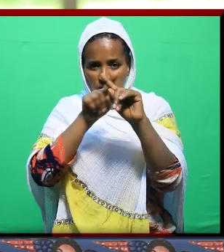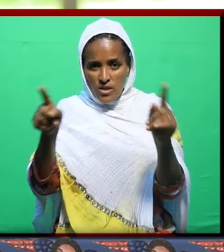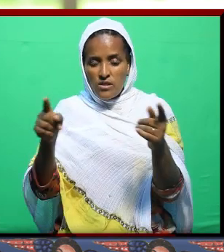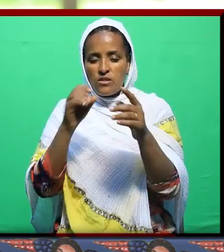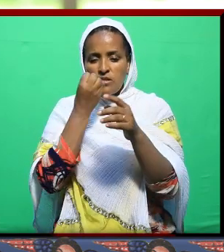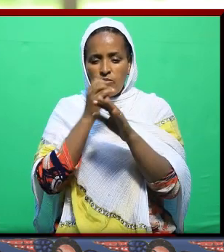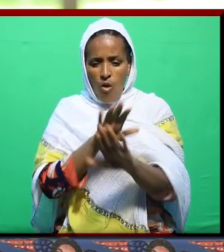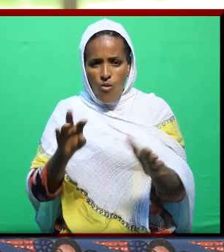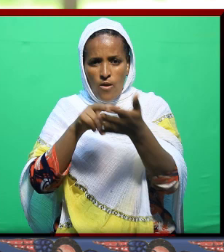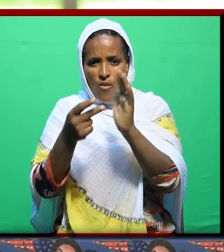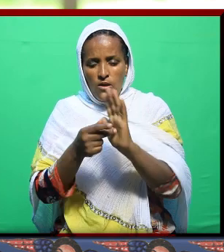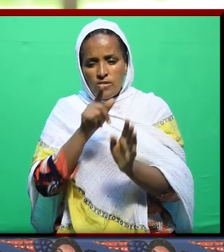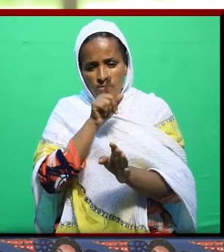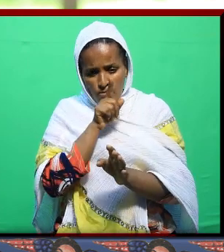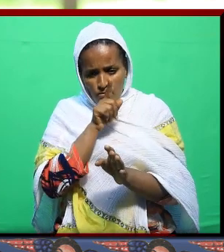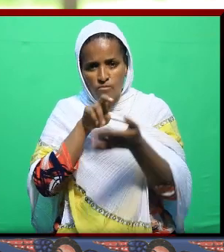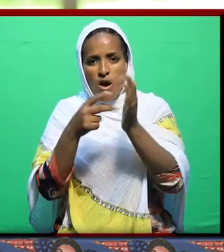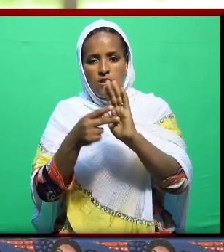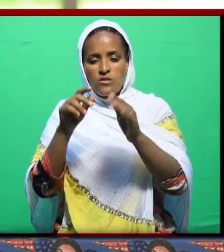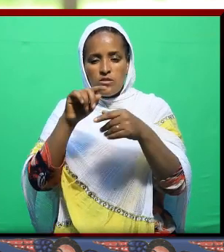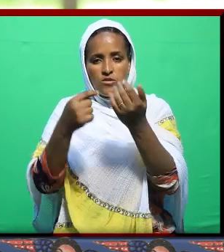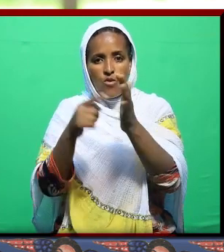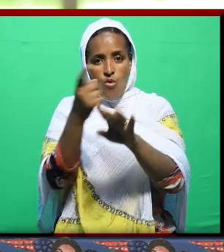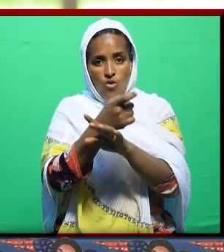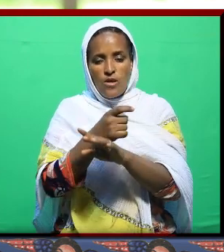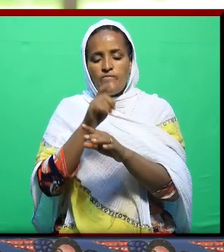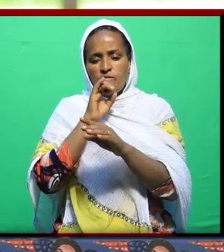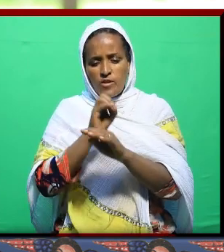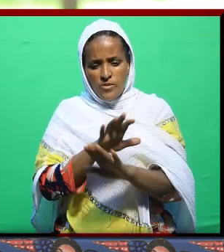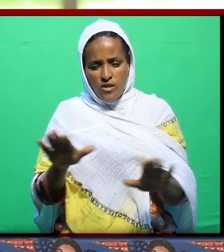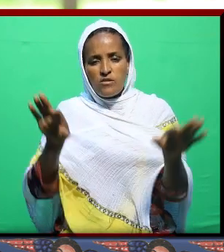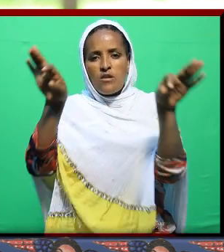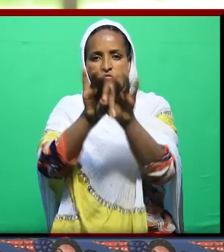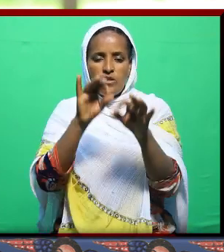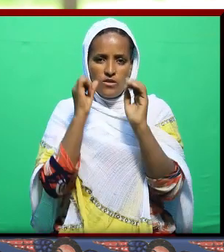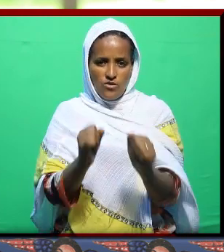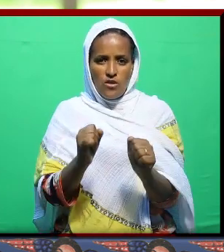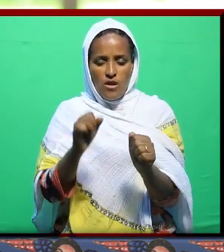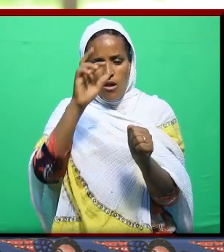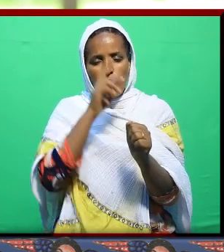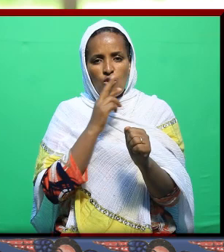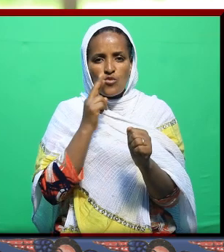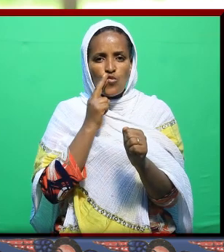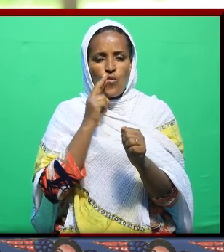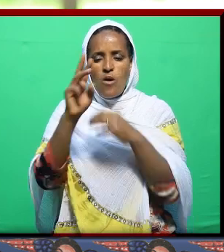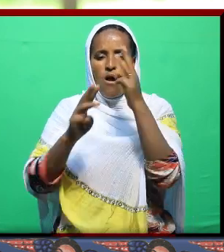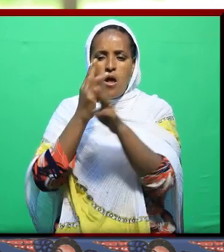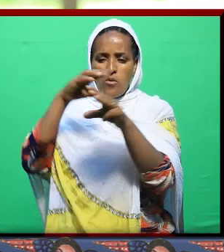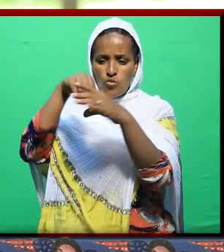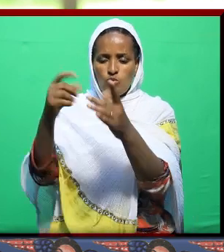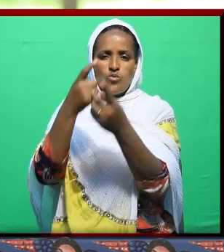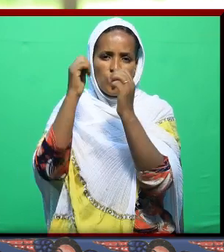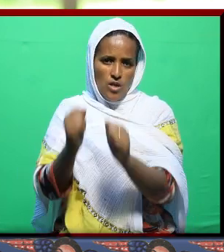ግን ጽማዌ ማለት መጨመት ማለት ስለሆነ በጭምትነት ሊያስፈልገን ይችላል። በጾም ዓለም